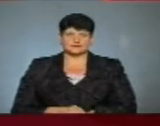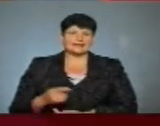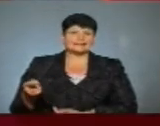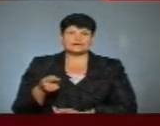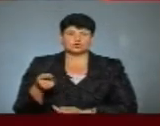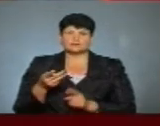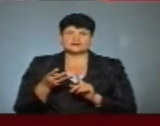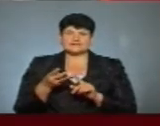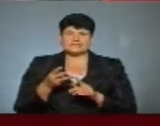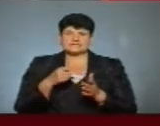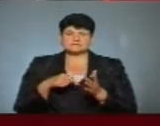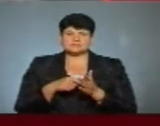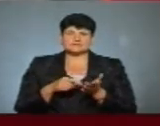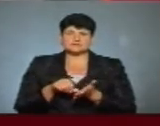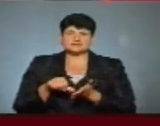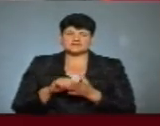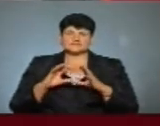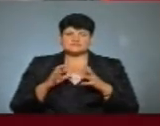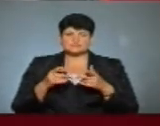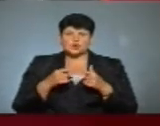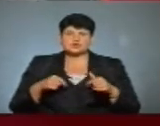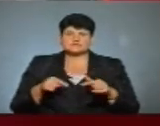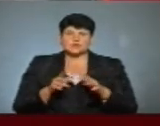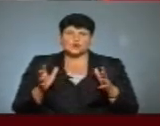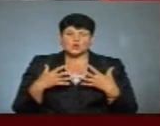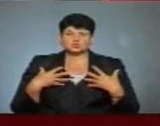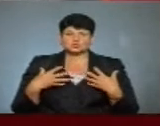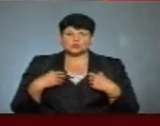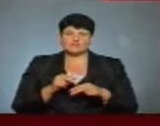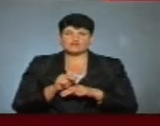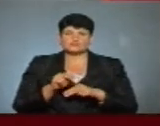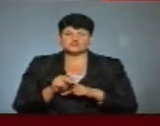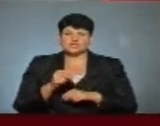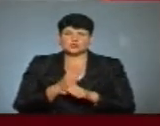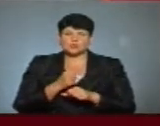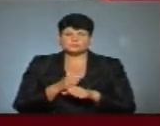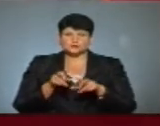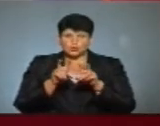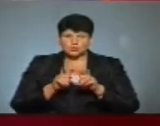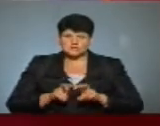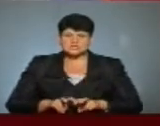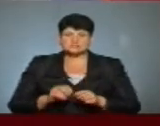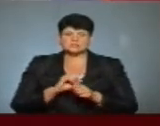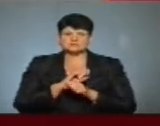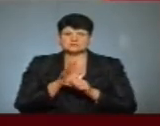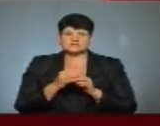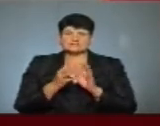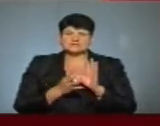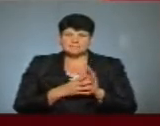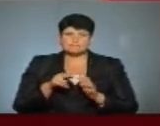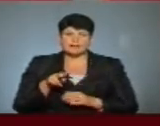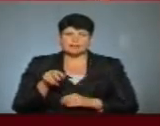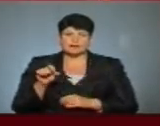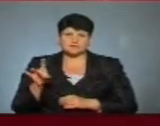Тернопіль – третє місто, в якому представники Всесвітньої організації охорони здоров'я вчать робити дослідження на COVID-19 методом